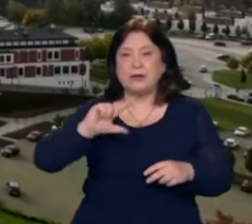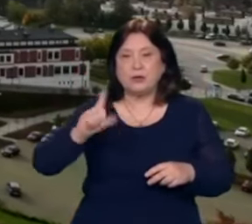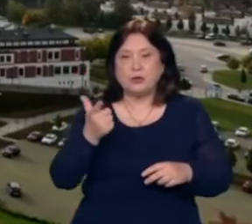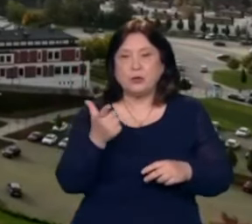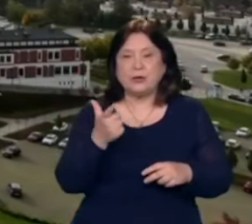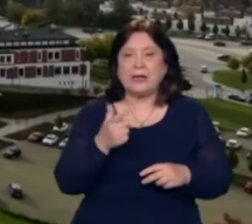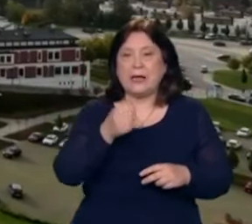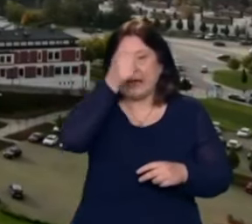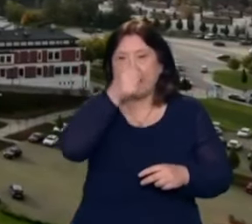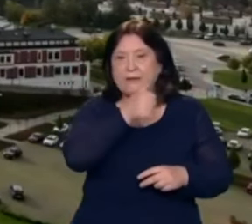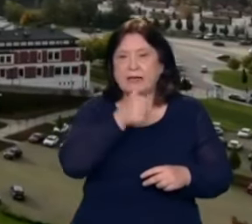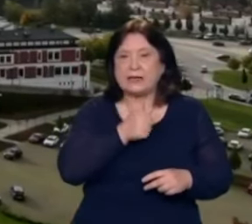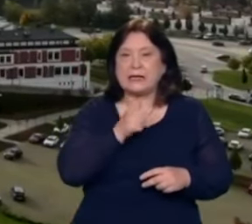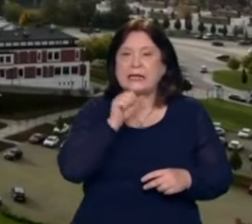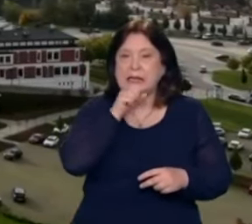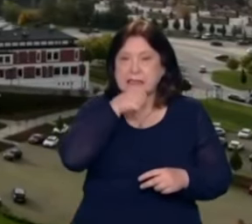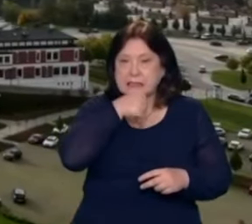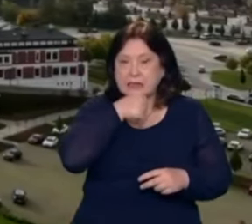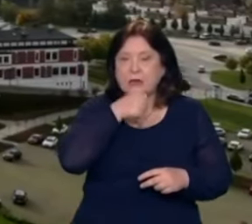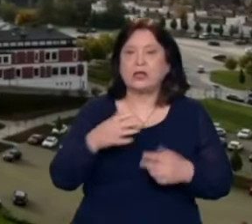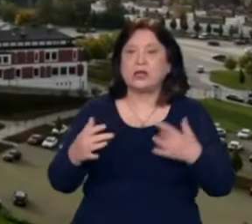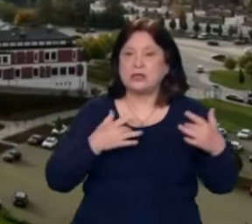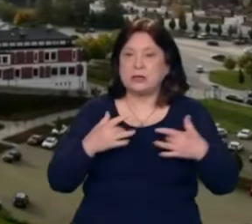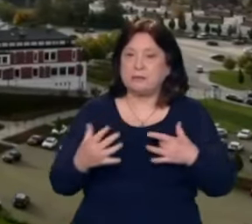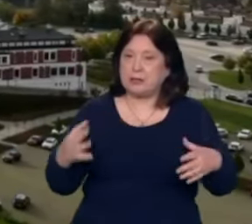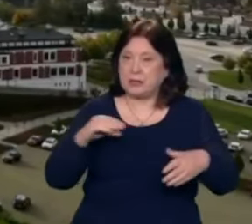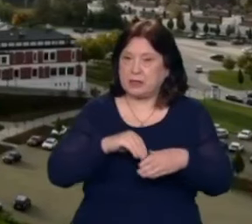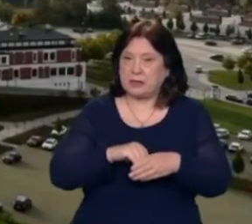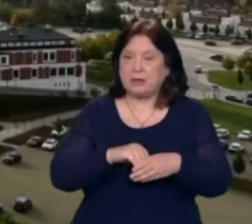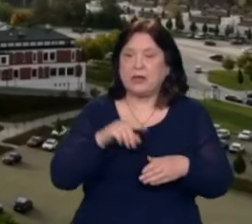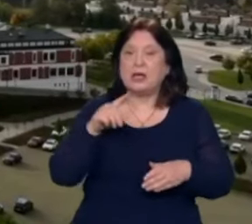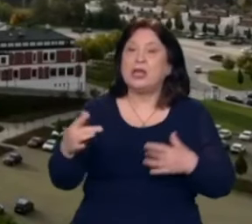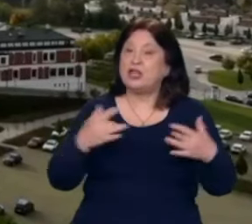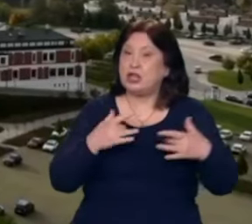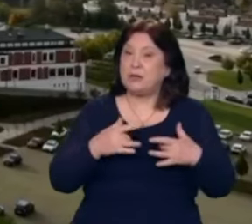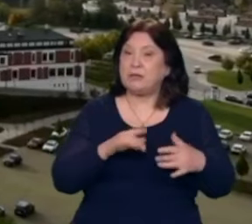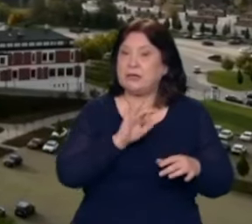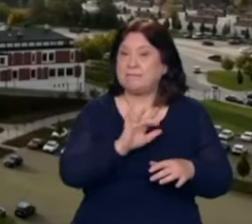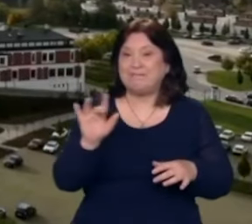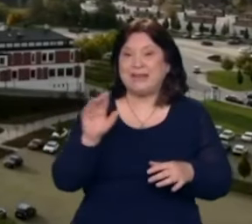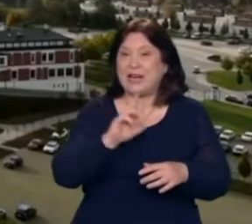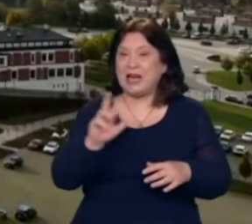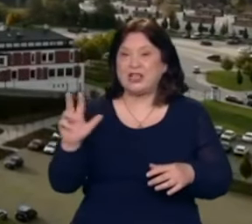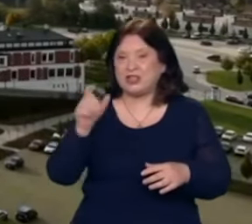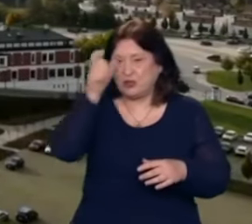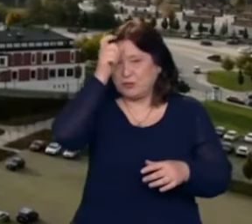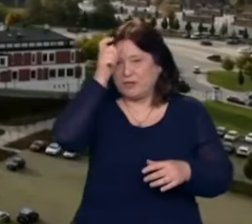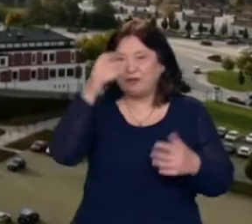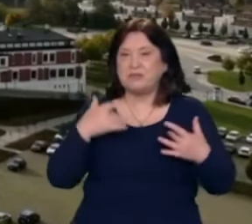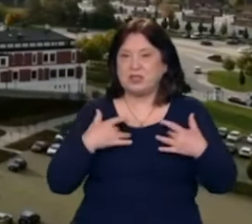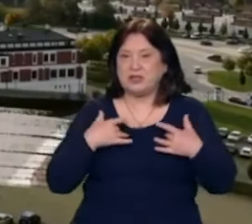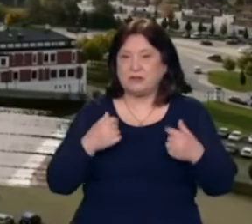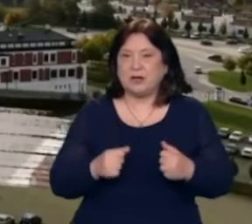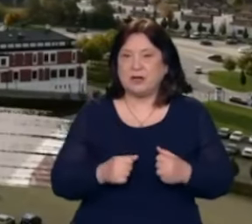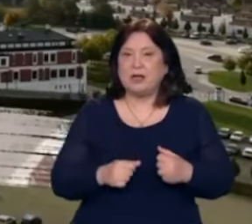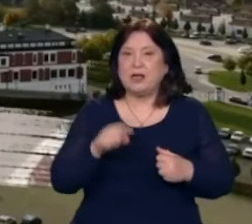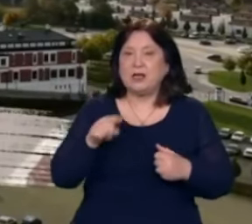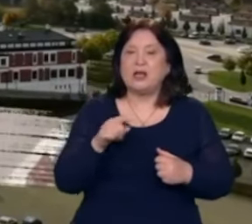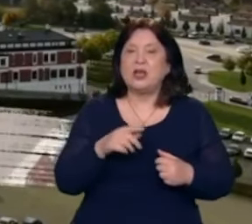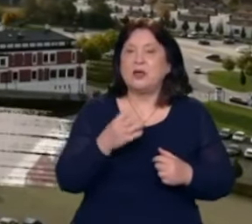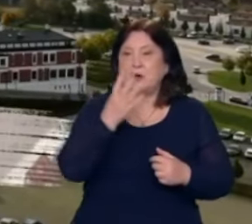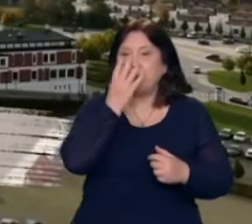starości i cierpienia cierpienie dotyka każdego człowieka w jego obliczu pojawiają